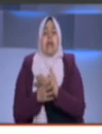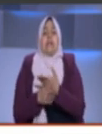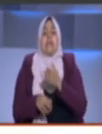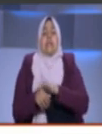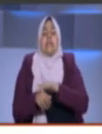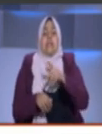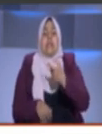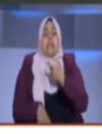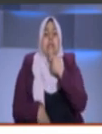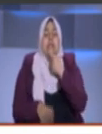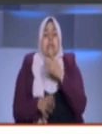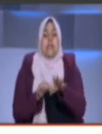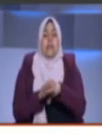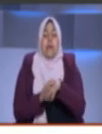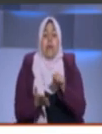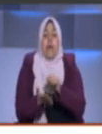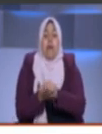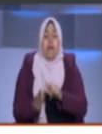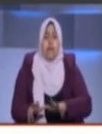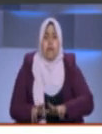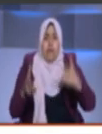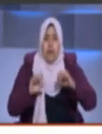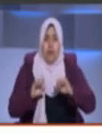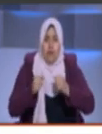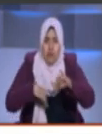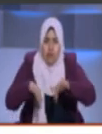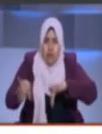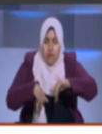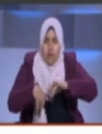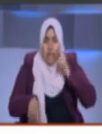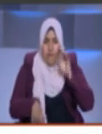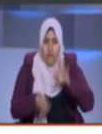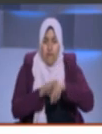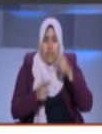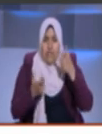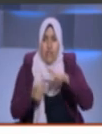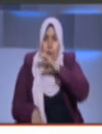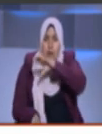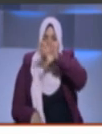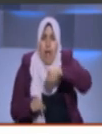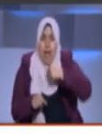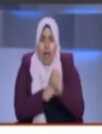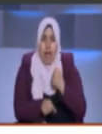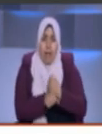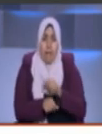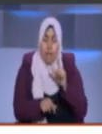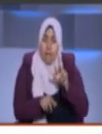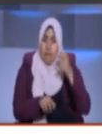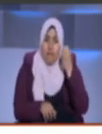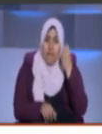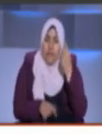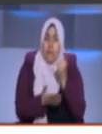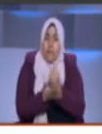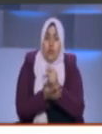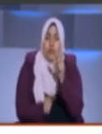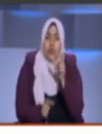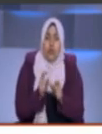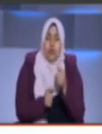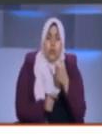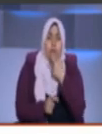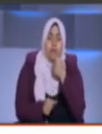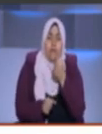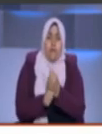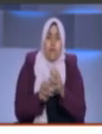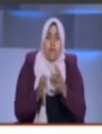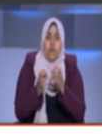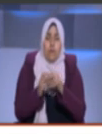من إجراءات لتخفيف العزل أو الإغلاق كما هو حادث في بعض الدول الأوروبية، كيف يفكر المسؤولون البريطانيون في هذا الأمر؟